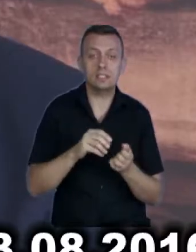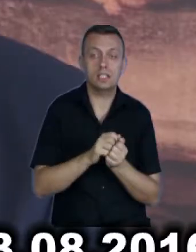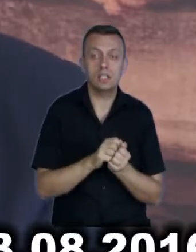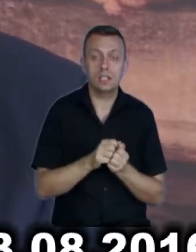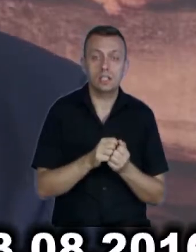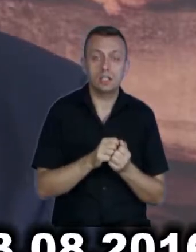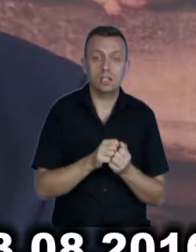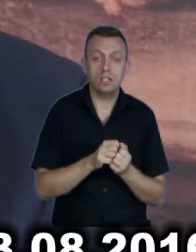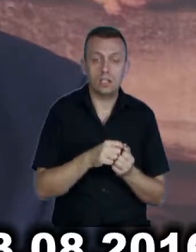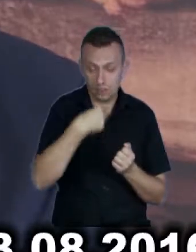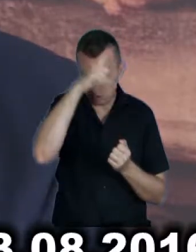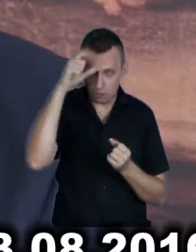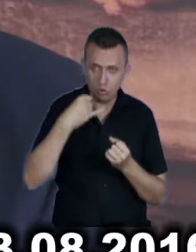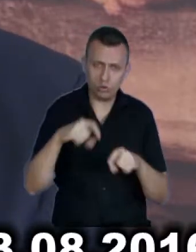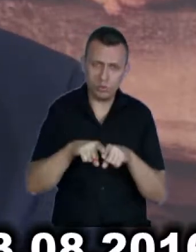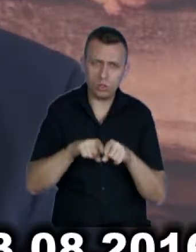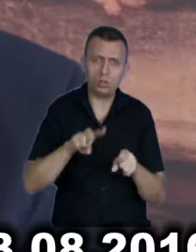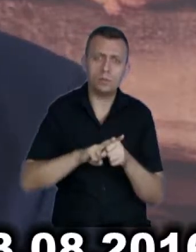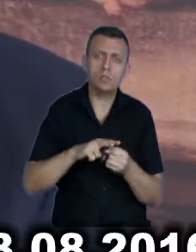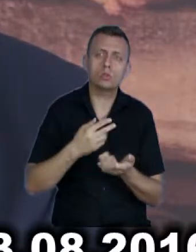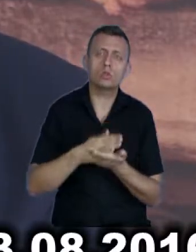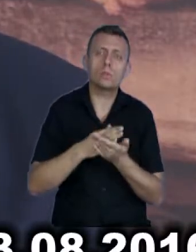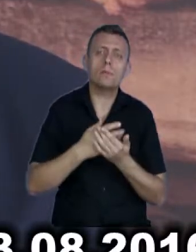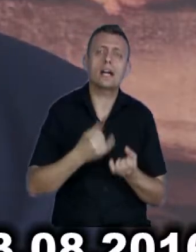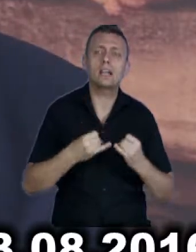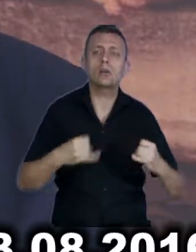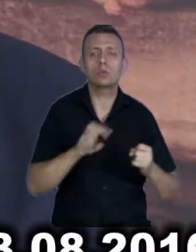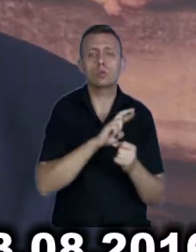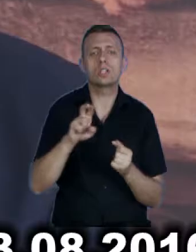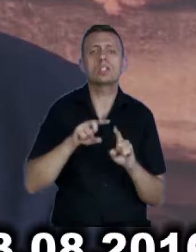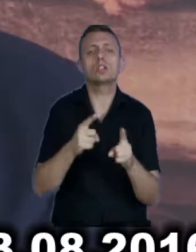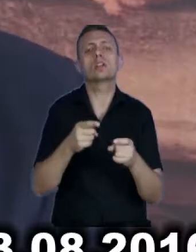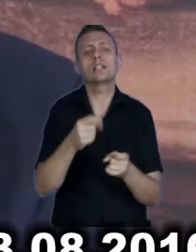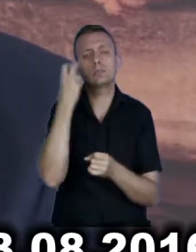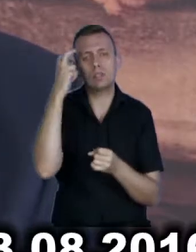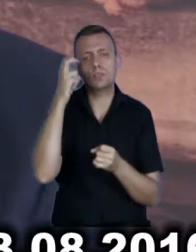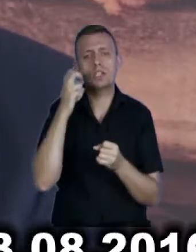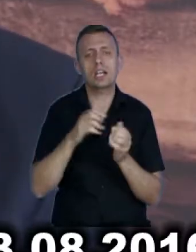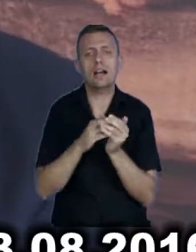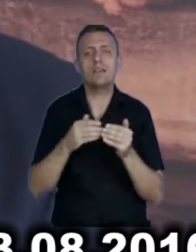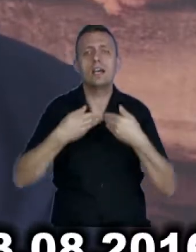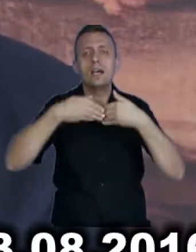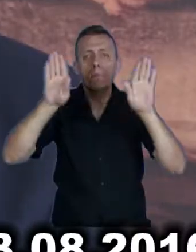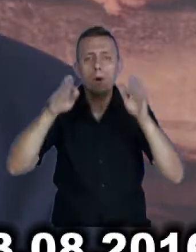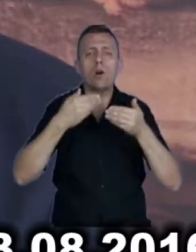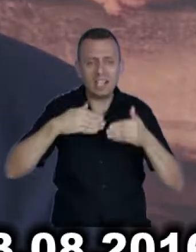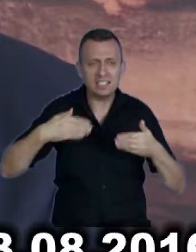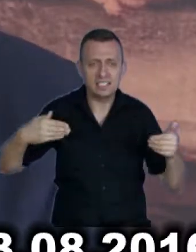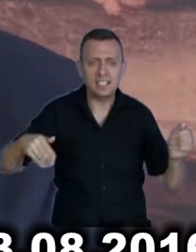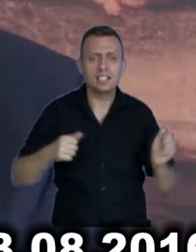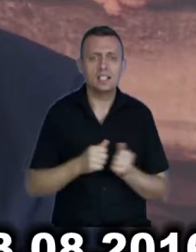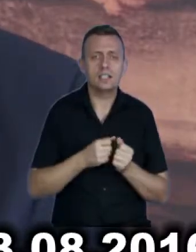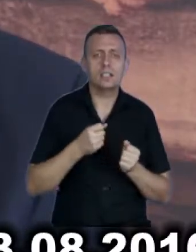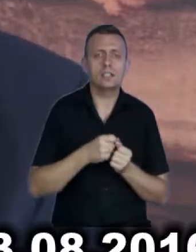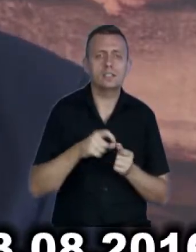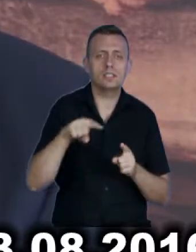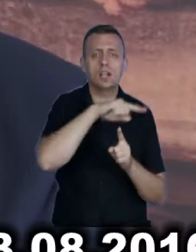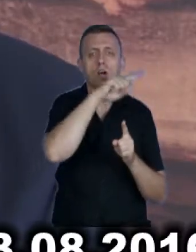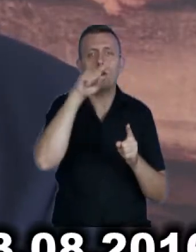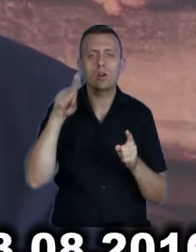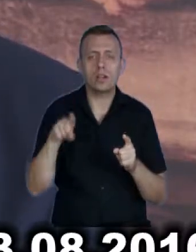nie tylko może z epoki barokowej. Ponadto, jak na imieniny przystało, będą niespodzianki kulinarne na królewskim stole. Każdy będzie mógł